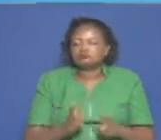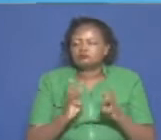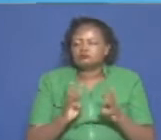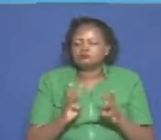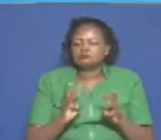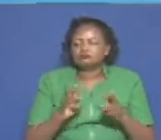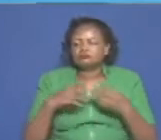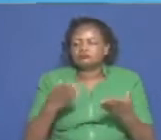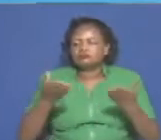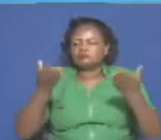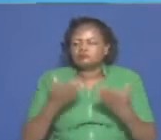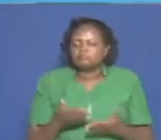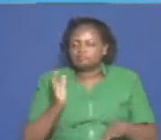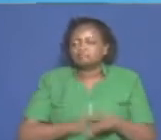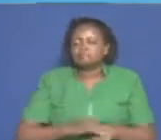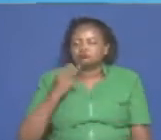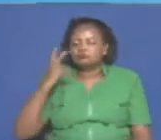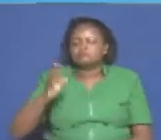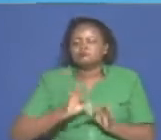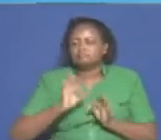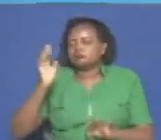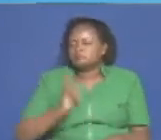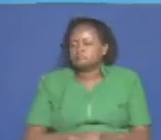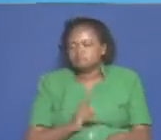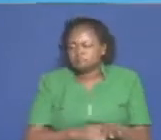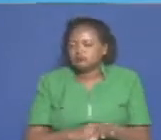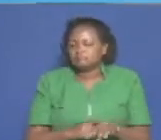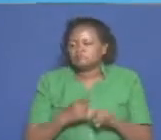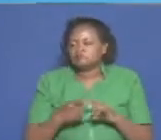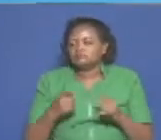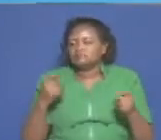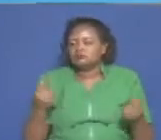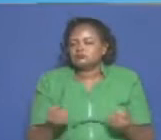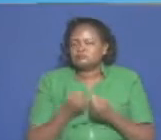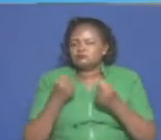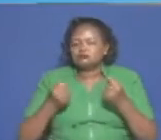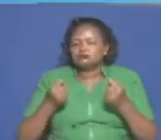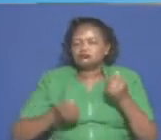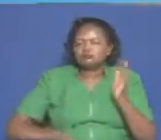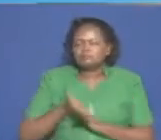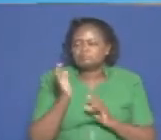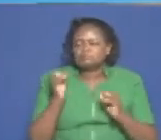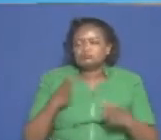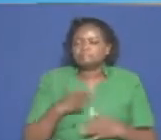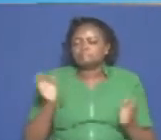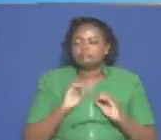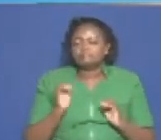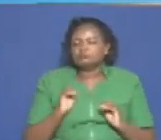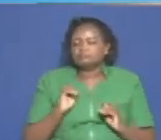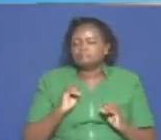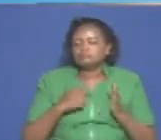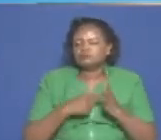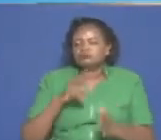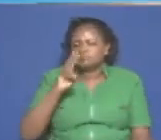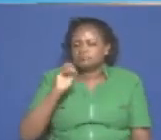unaleta maono ya muda mrefu ama long term plan. Isiwe tu ni mambo ya ghafla, kwa sababu sasa mwaka 2022